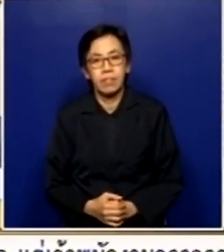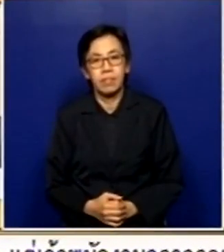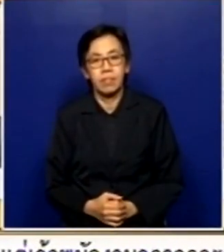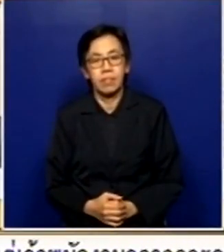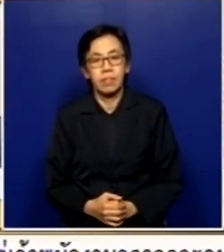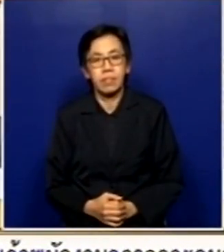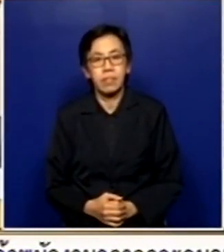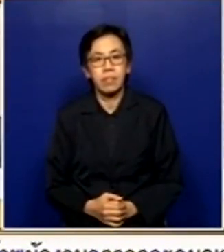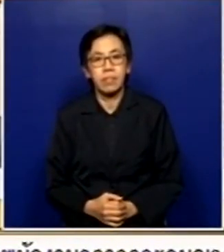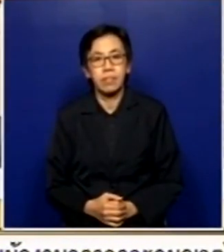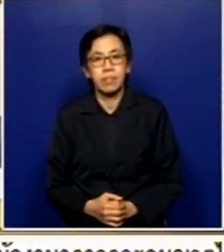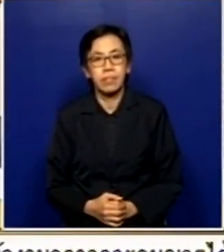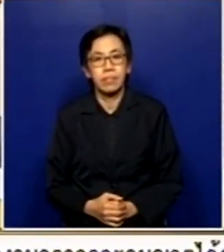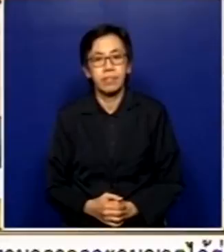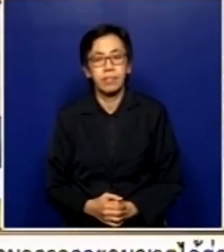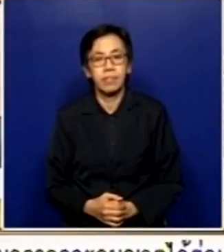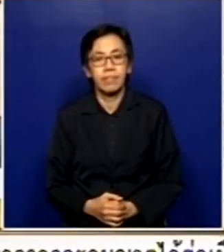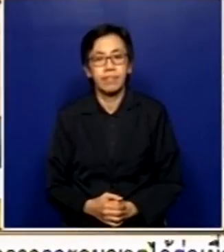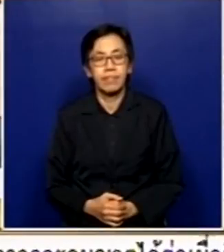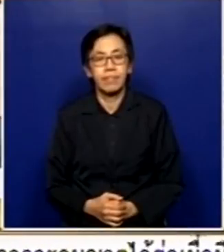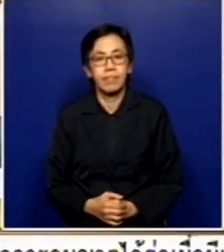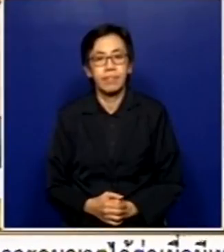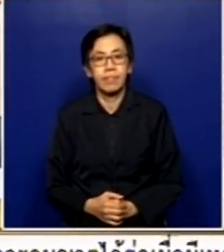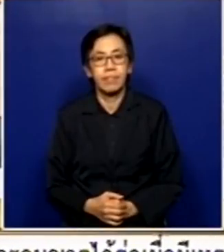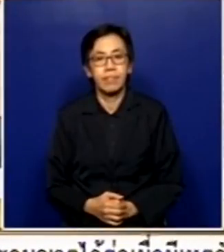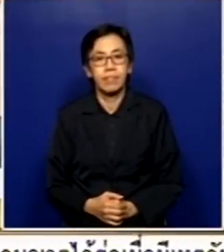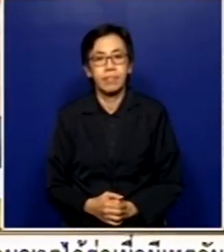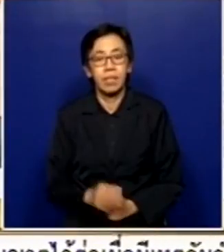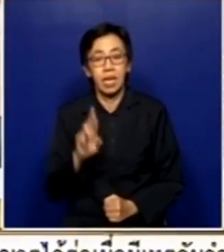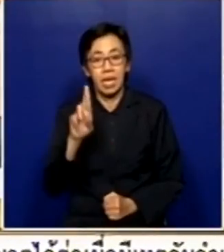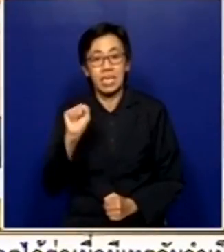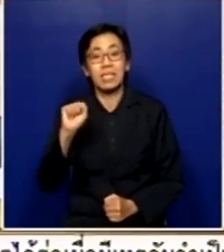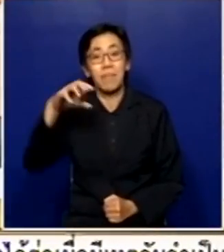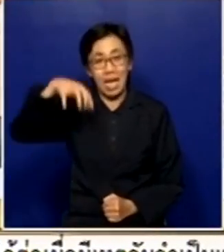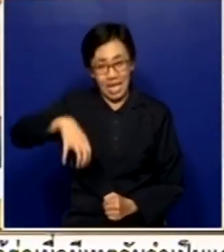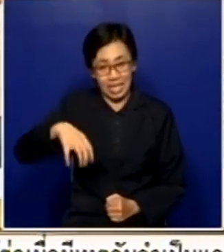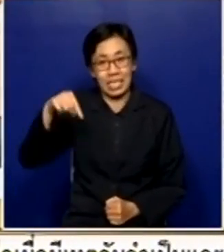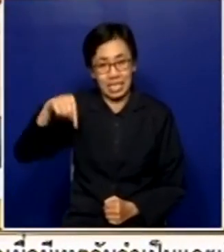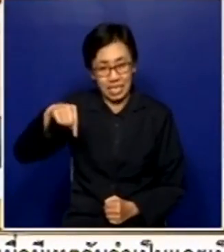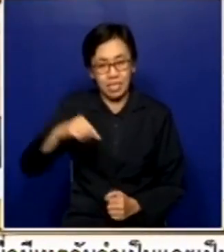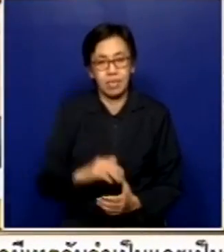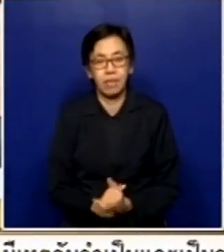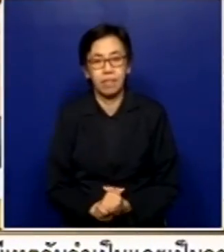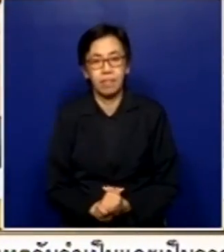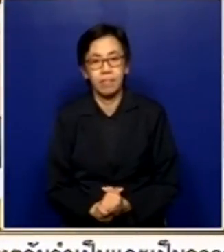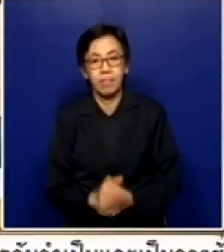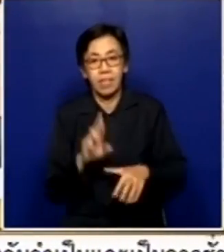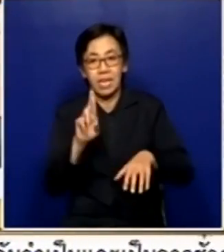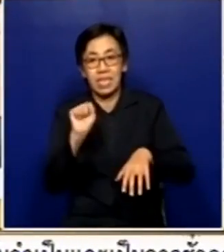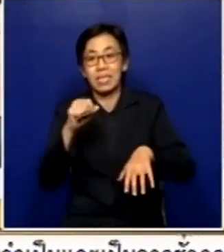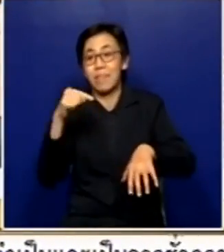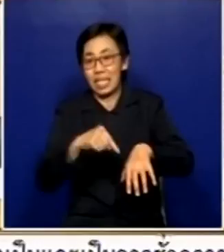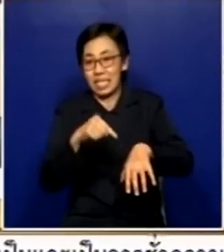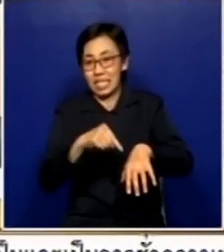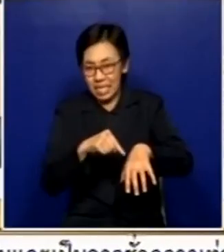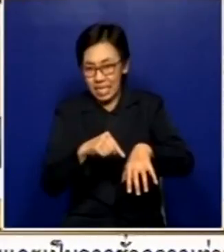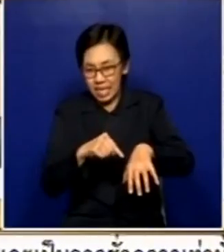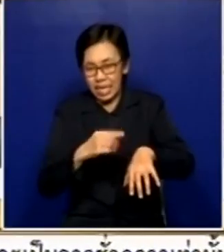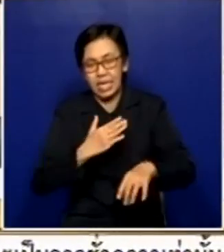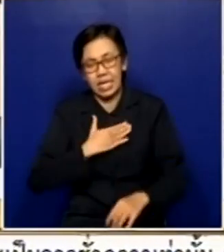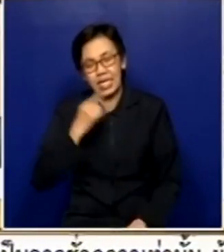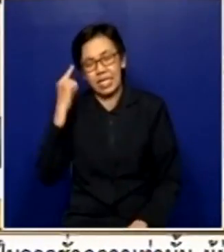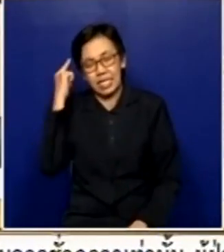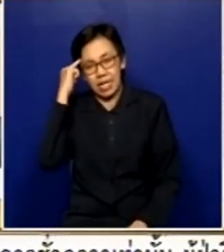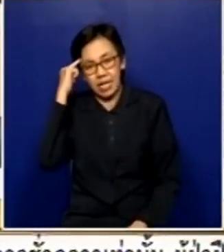ถ้าเราก็ที่รัฐสภาแห่งนี้ดิฉันก็ยังหวังว่ารัฐสภาแห่ง